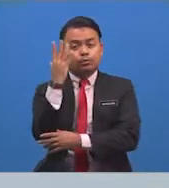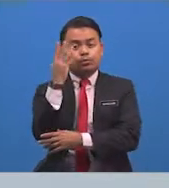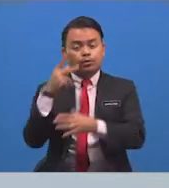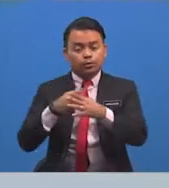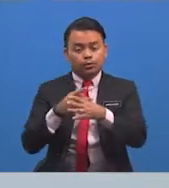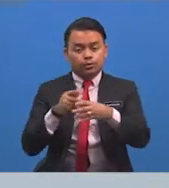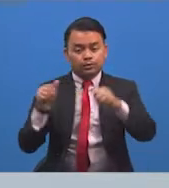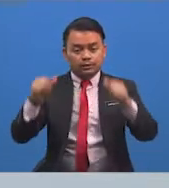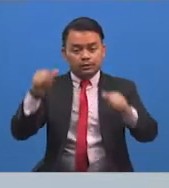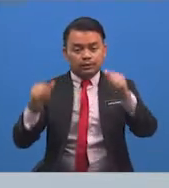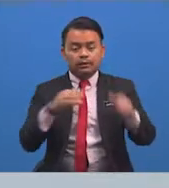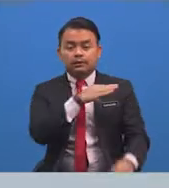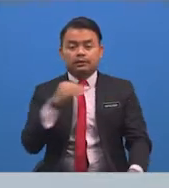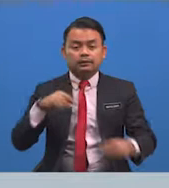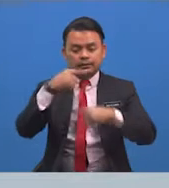semula.